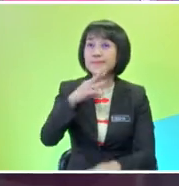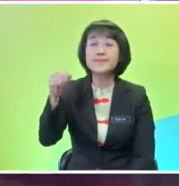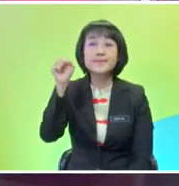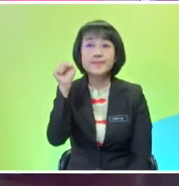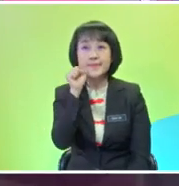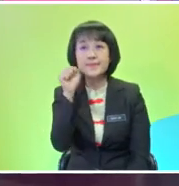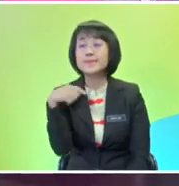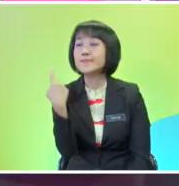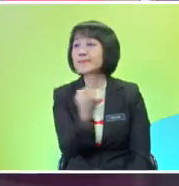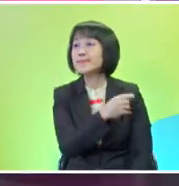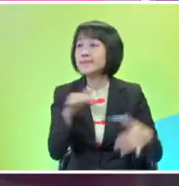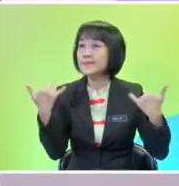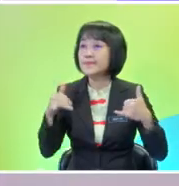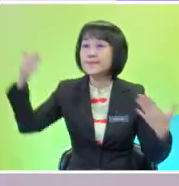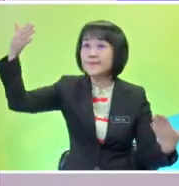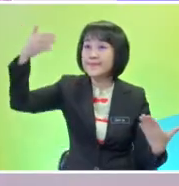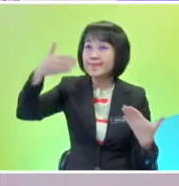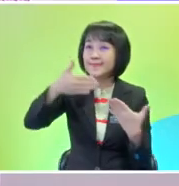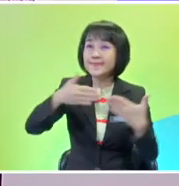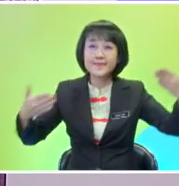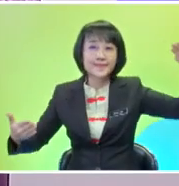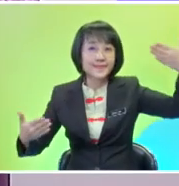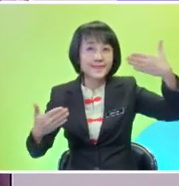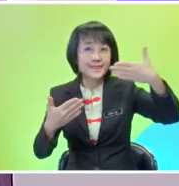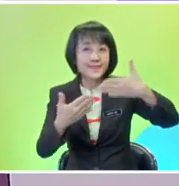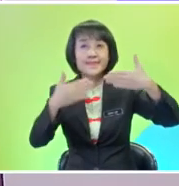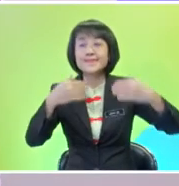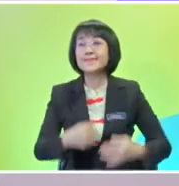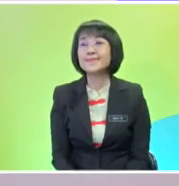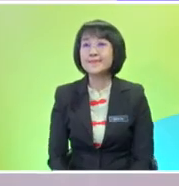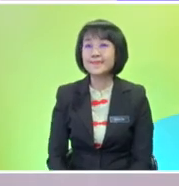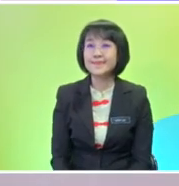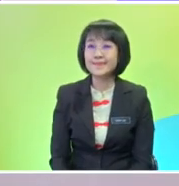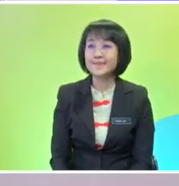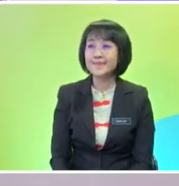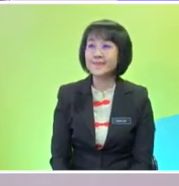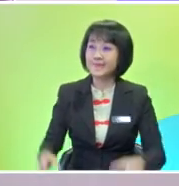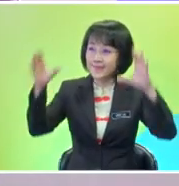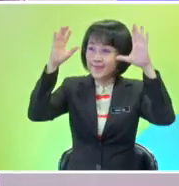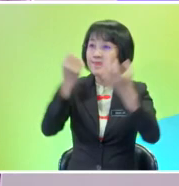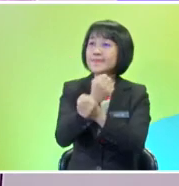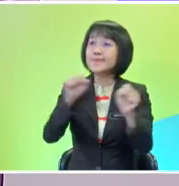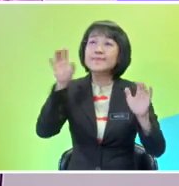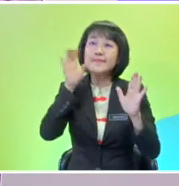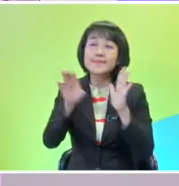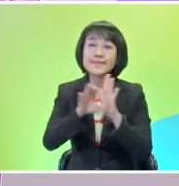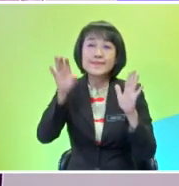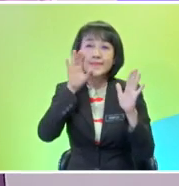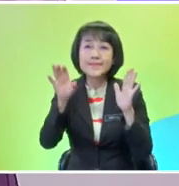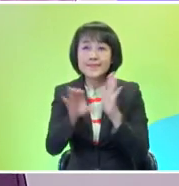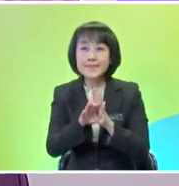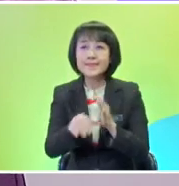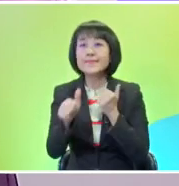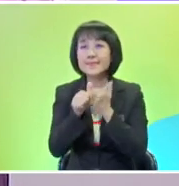kita nak main padankan Kalau boleh lihat Cikgu sudah sediakan gambar-gambar